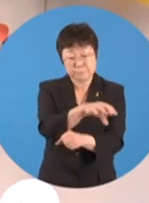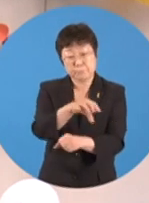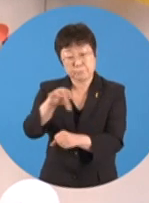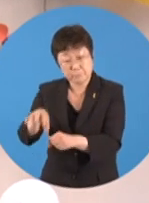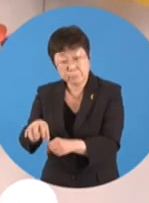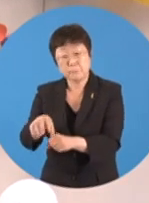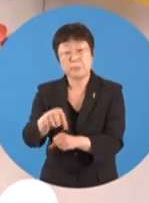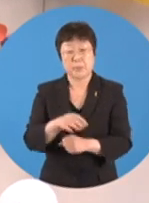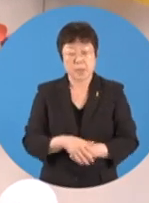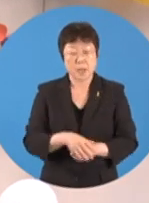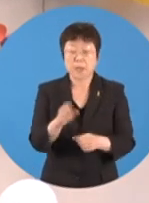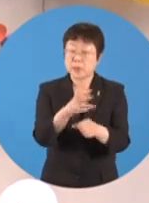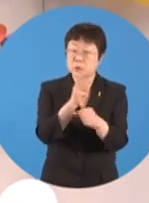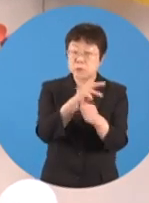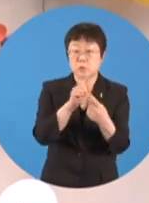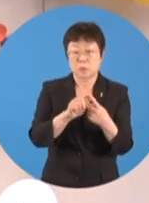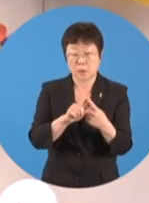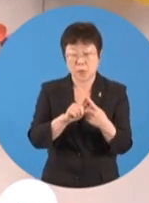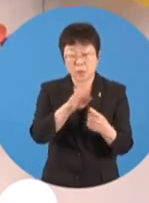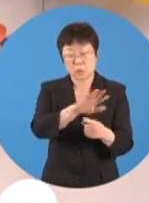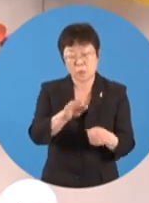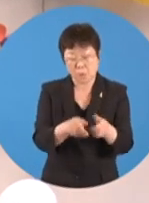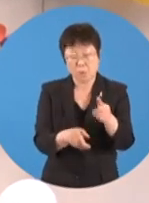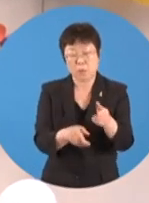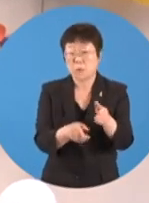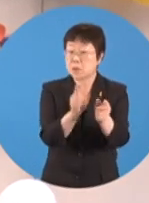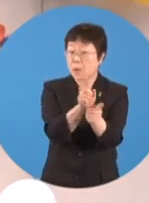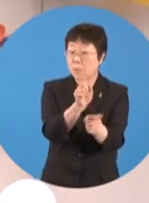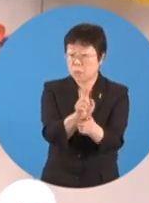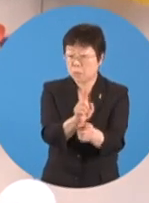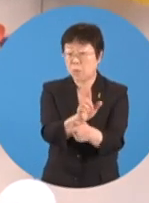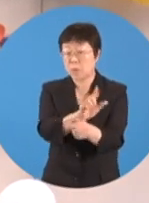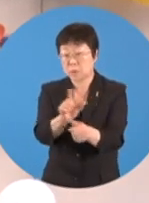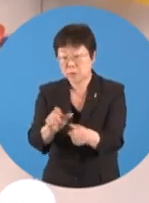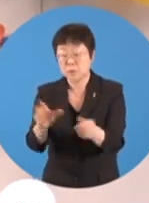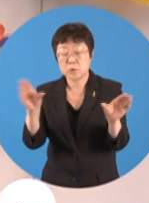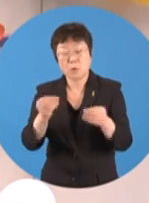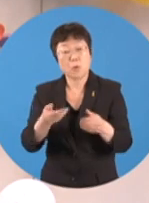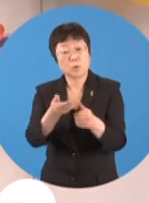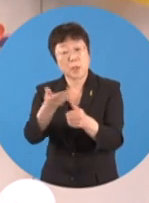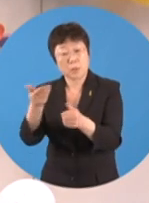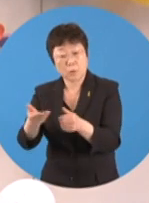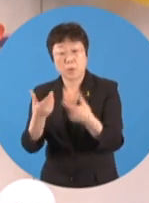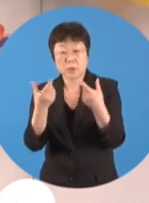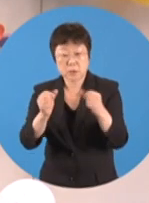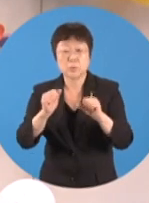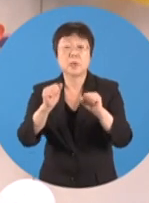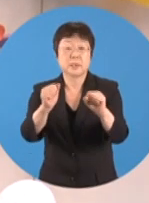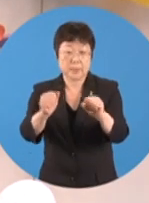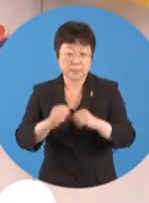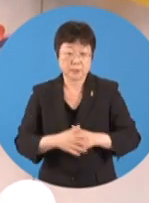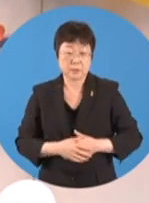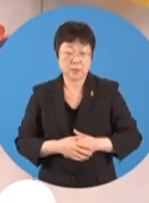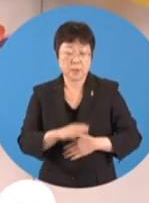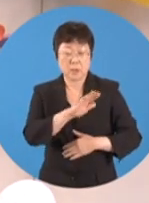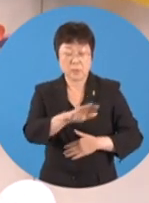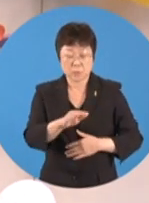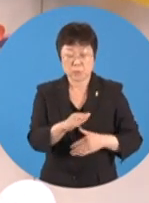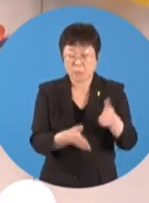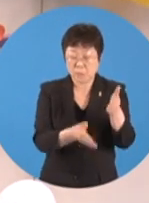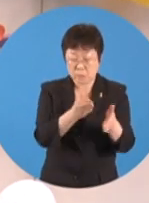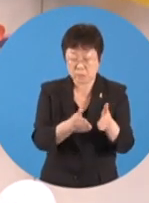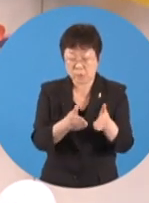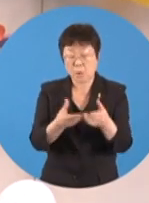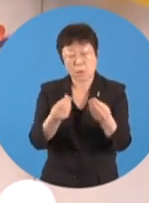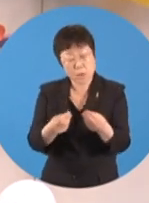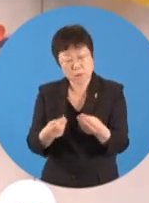ステージでですね、研修であったり育児サポートにつけた、向けた情報提供ですね、しっかりとやっていっております。育児休暇から復帰し